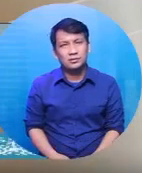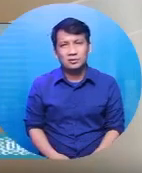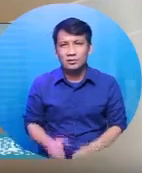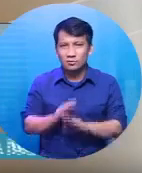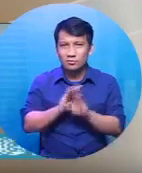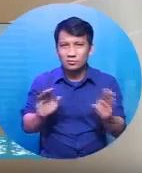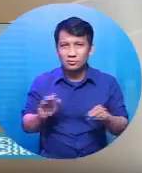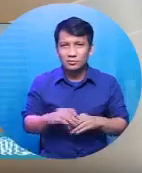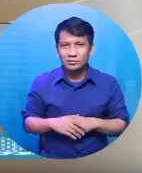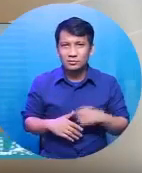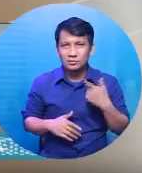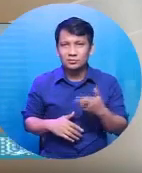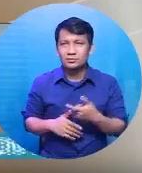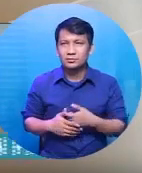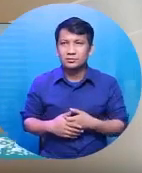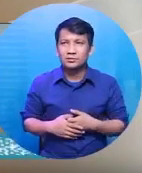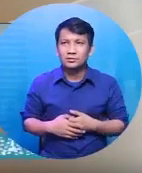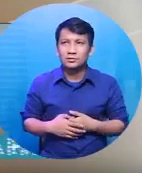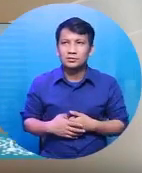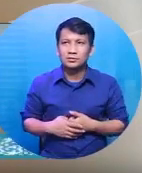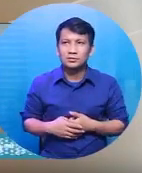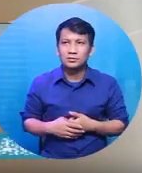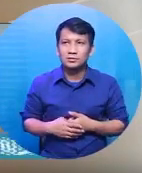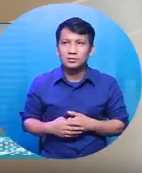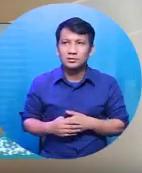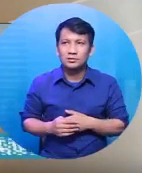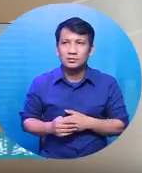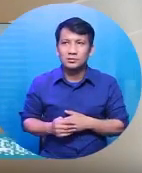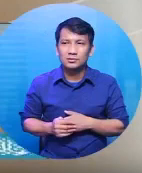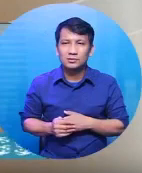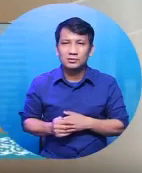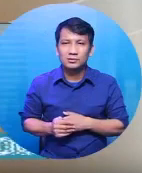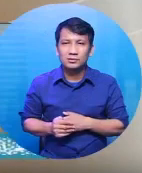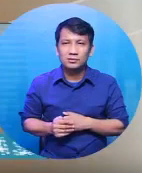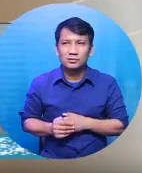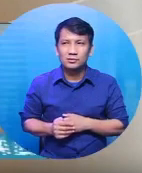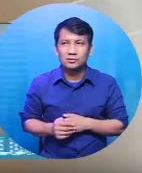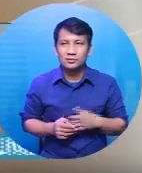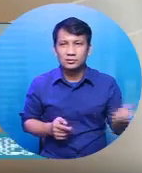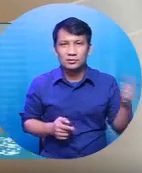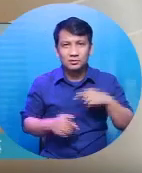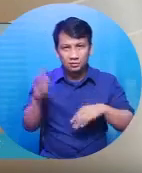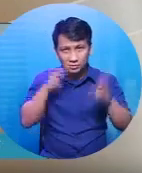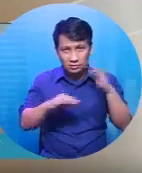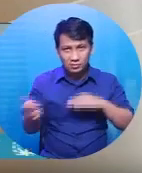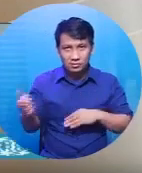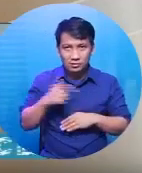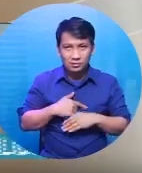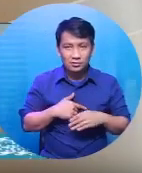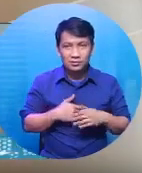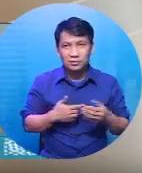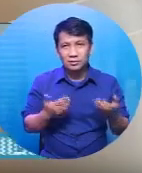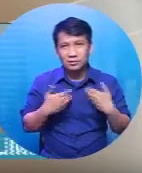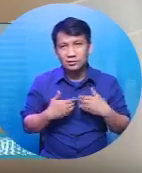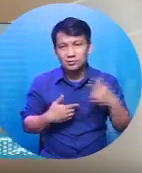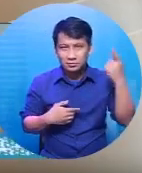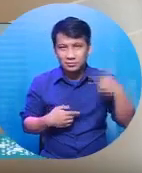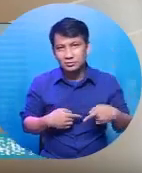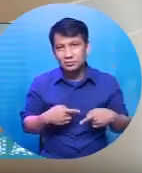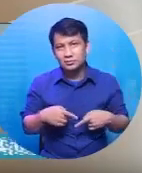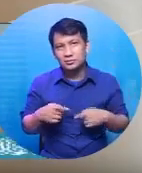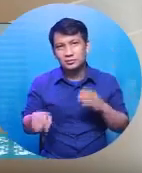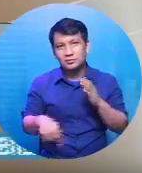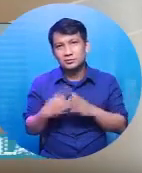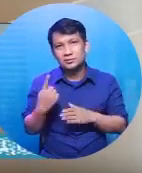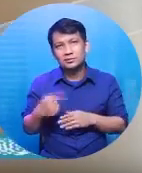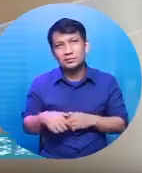naituloy sa'yo. Mapano ka? Tumatakbo ka lagi sa akin pag may problema ka kay Tomboy. Gusto mo okay. Na si Tomboy iwanan. Alam ko. Isang